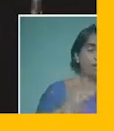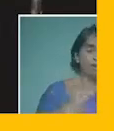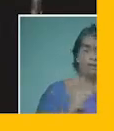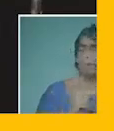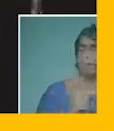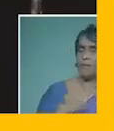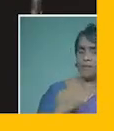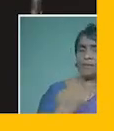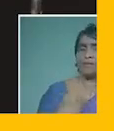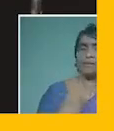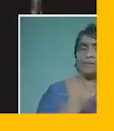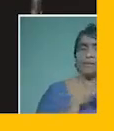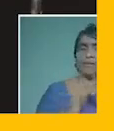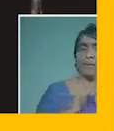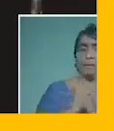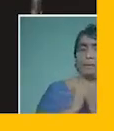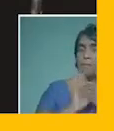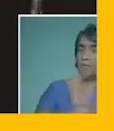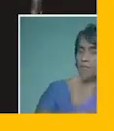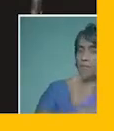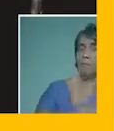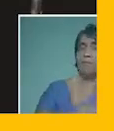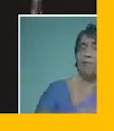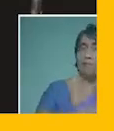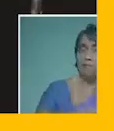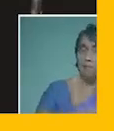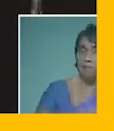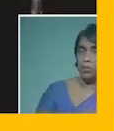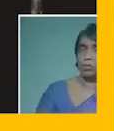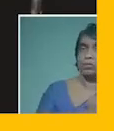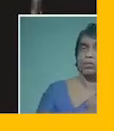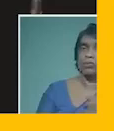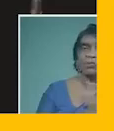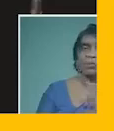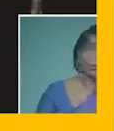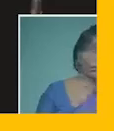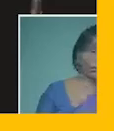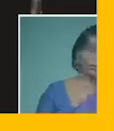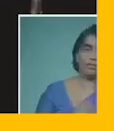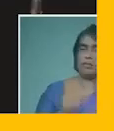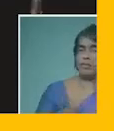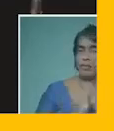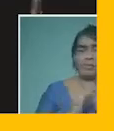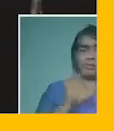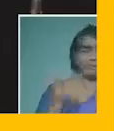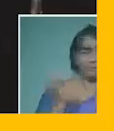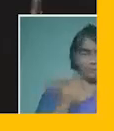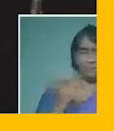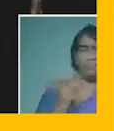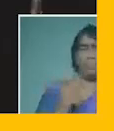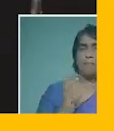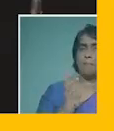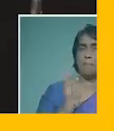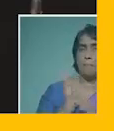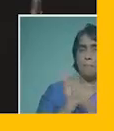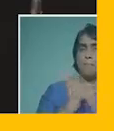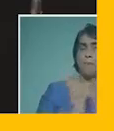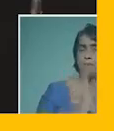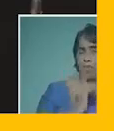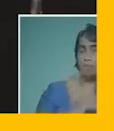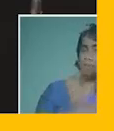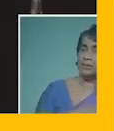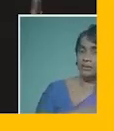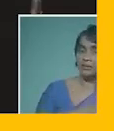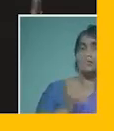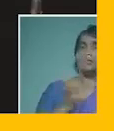කරපු ජනාධිපති රනිල් වික්‍රමසිංහට ඊයේ 29 නම් ලොකු වැරැද්දක් වුණා. අයවැය විවාදයේදී විවිධ කතාවලට උත්තර දෙමින්